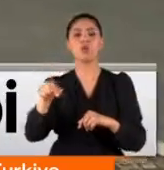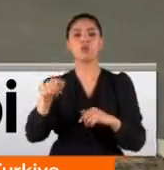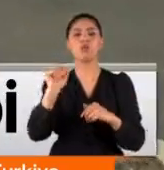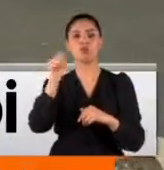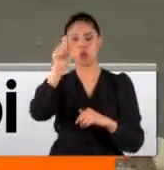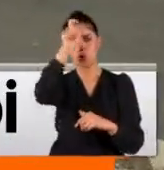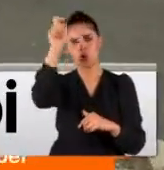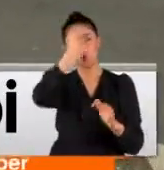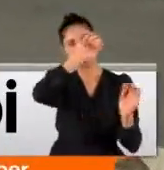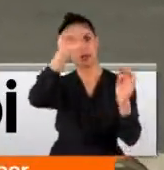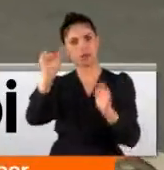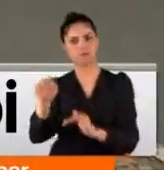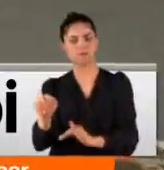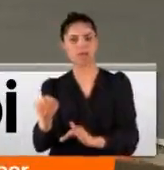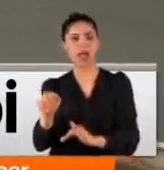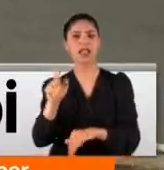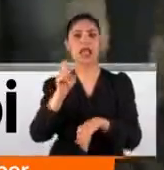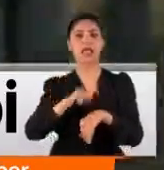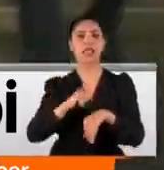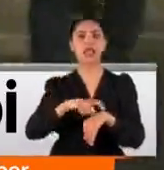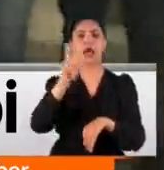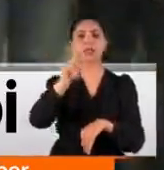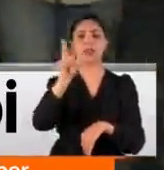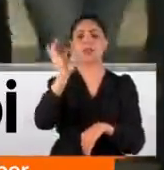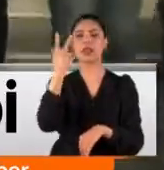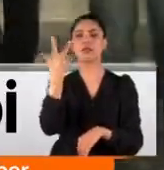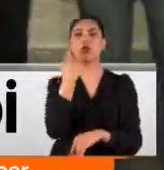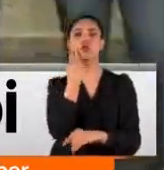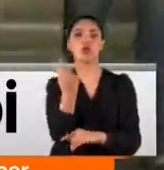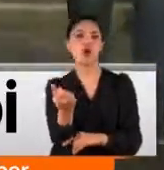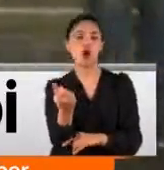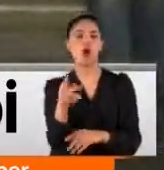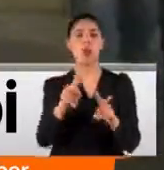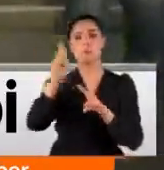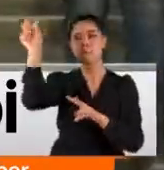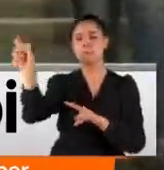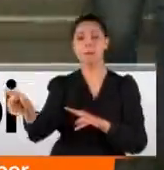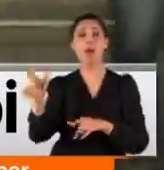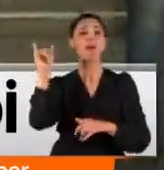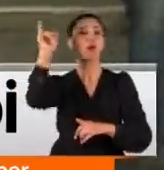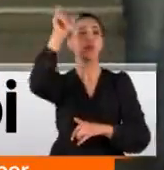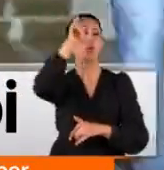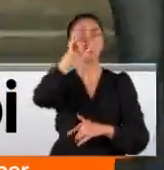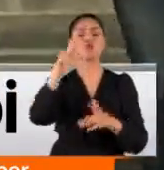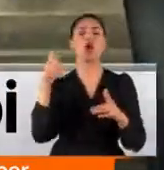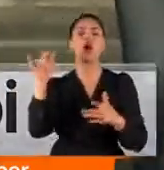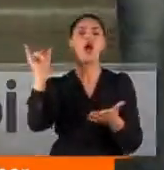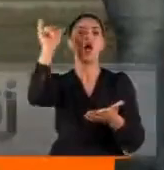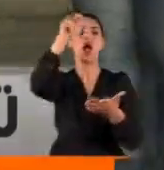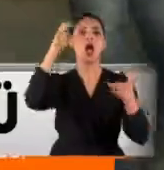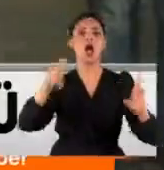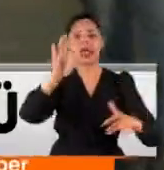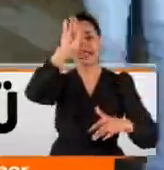uçağıyla Türkiye'ye hareket etmişti ve saatler 20 20 gösterdiğinde Mehmet Aydın hava o İstanbul